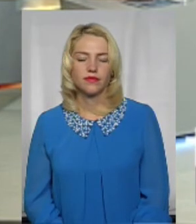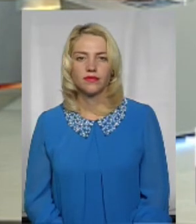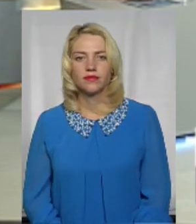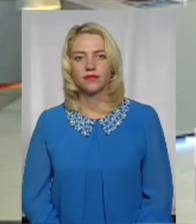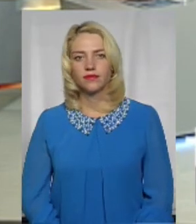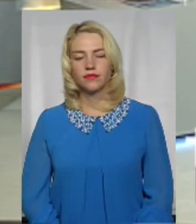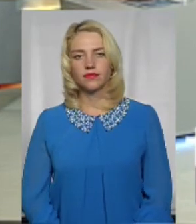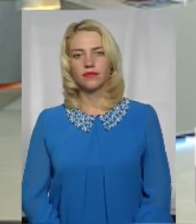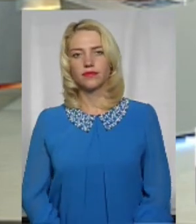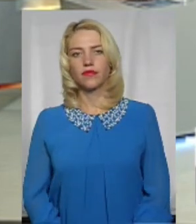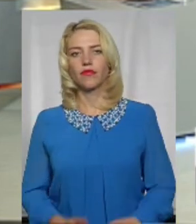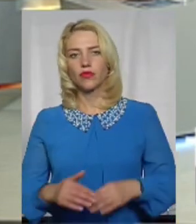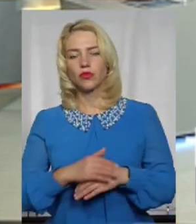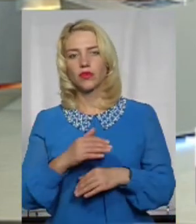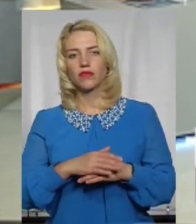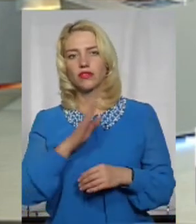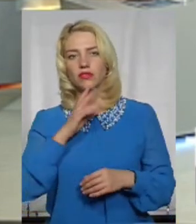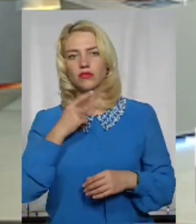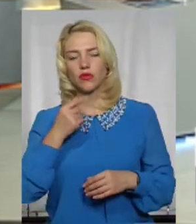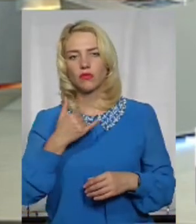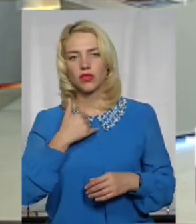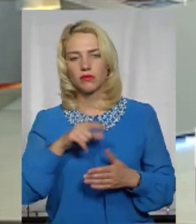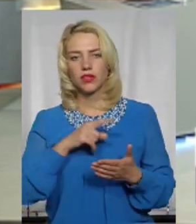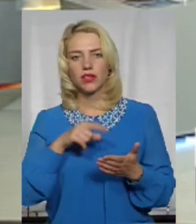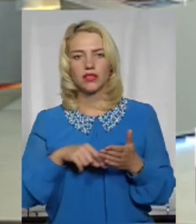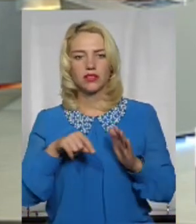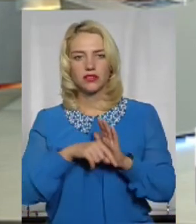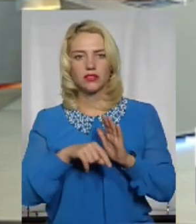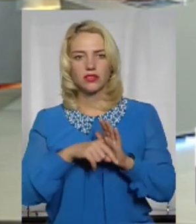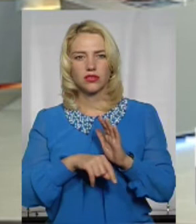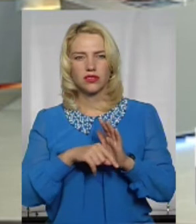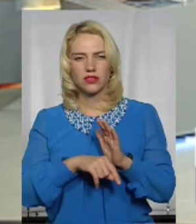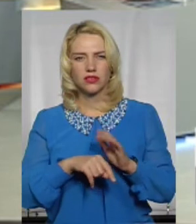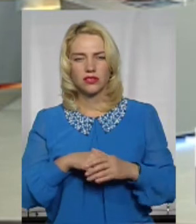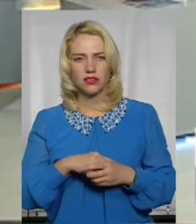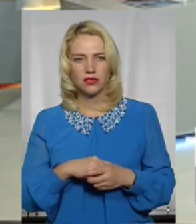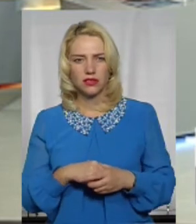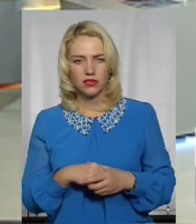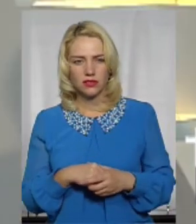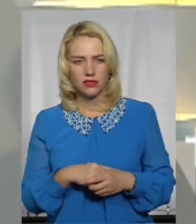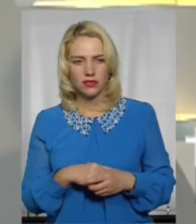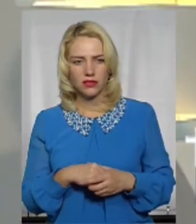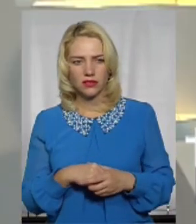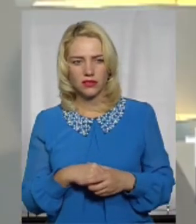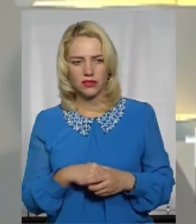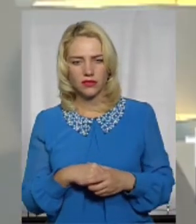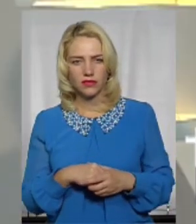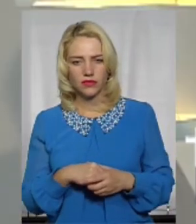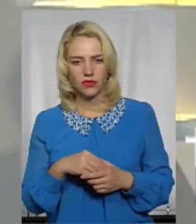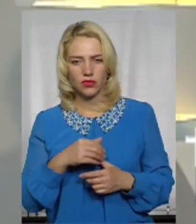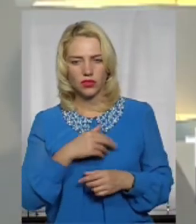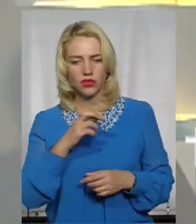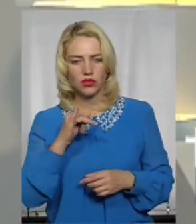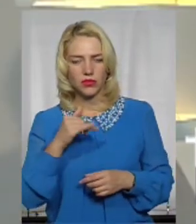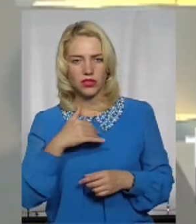вечір. Доброго вечора. У мене запитання стосовно парку Мальовенка. Власне, би хотілося